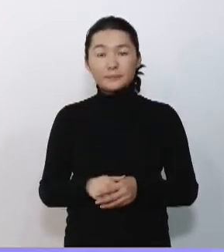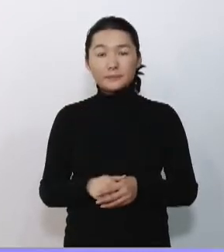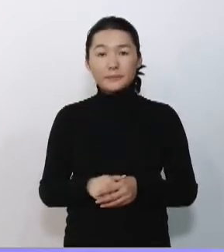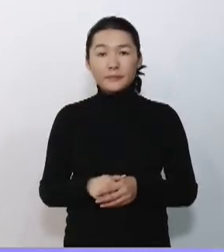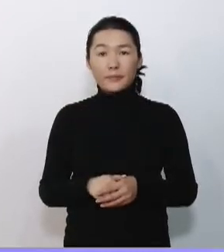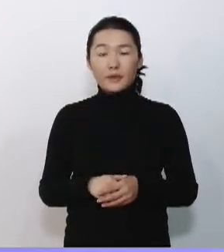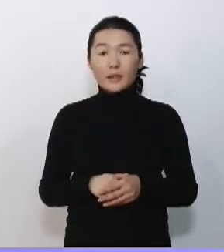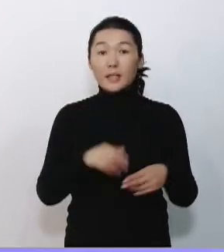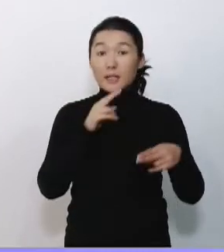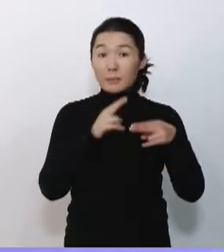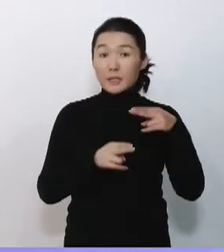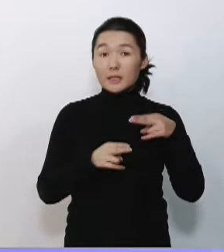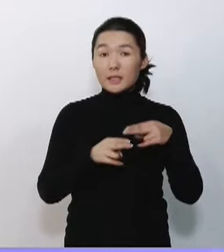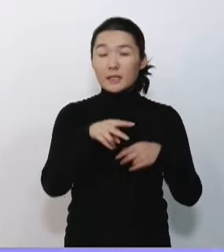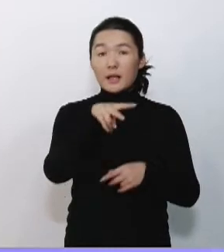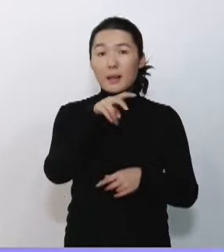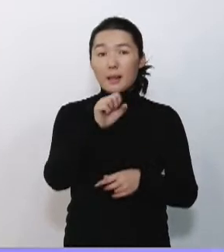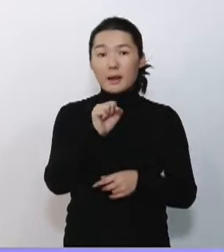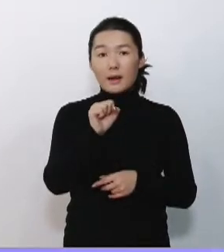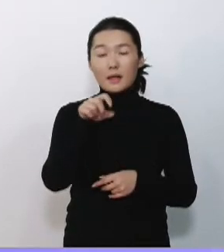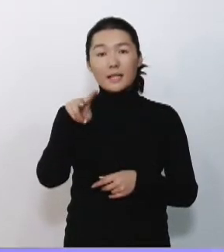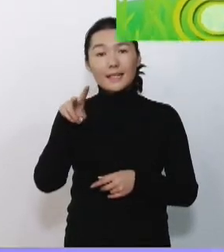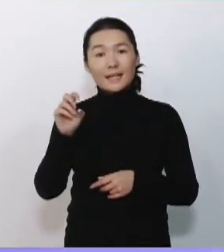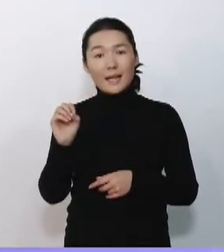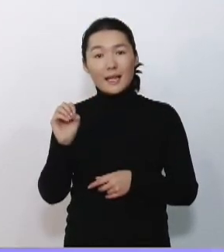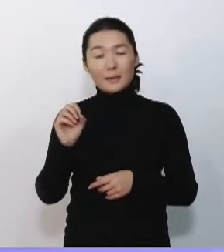и последние ла и ле.